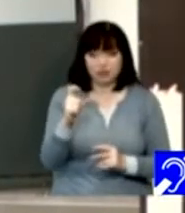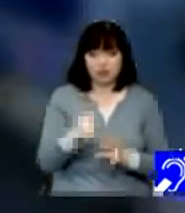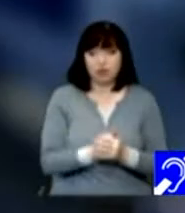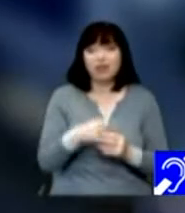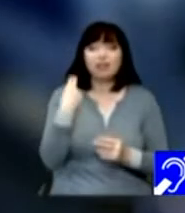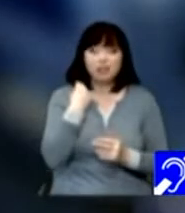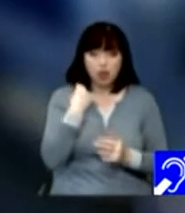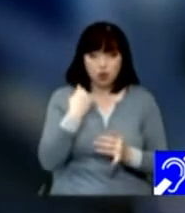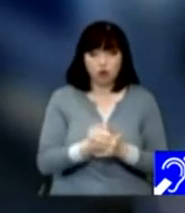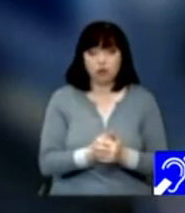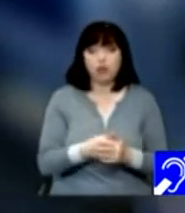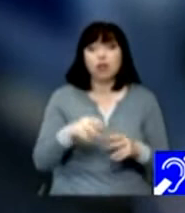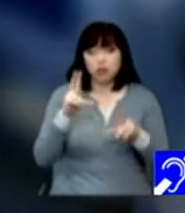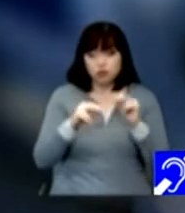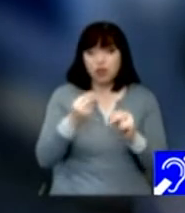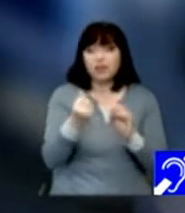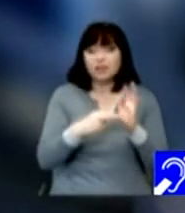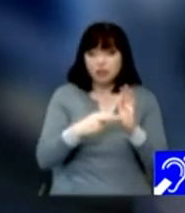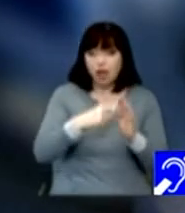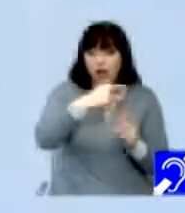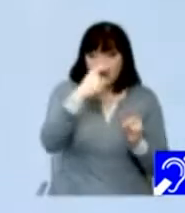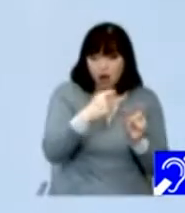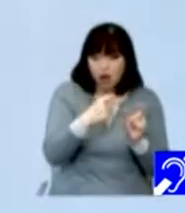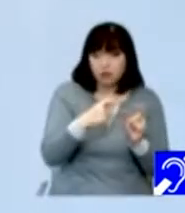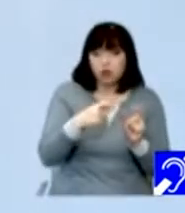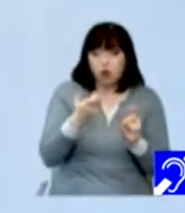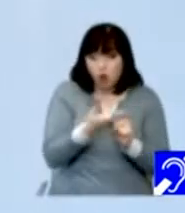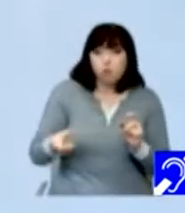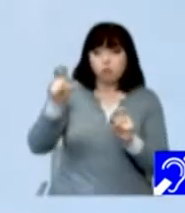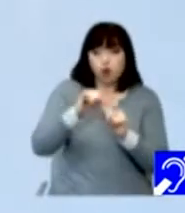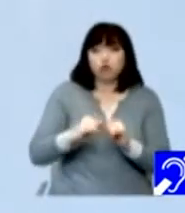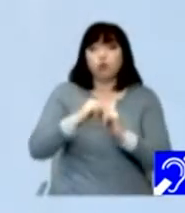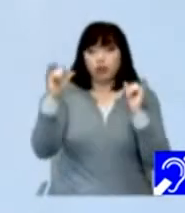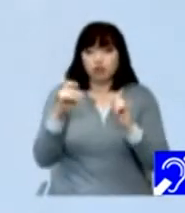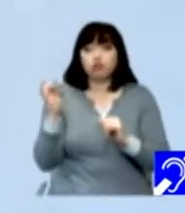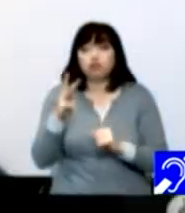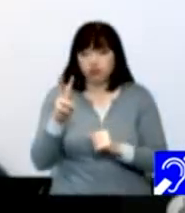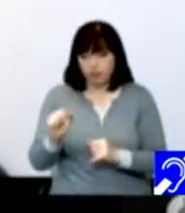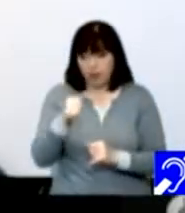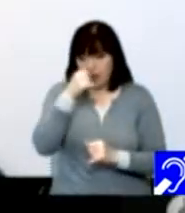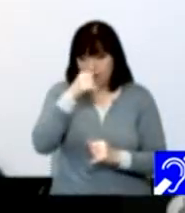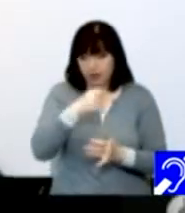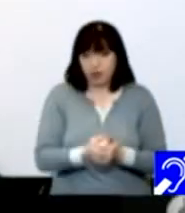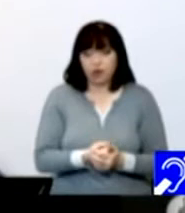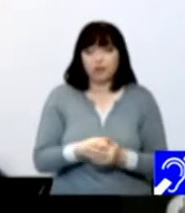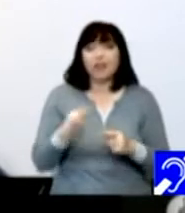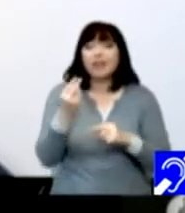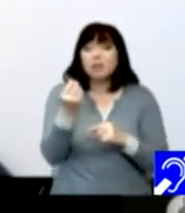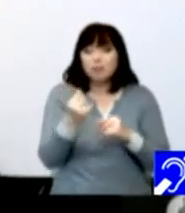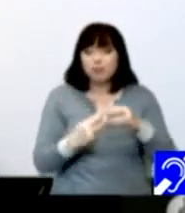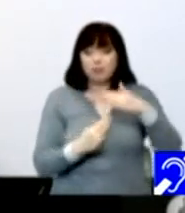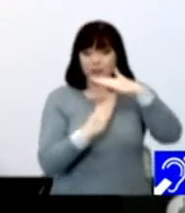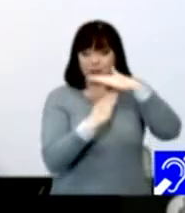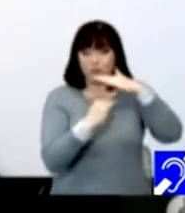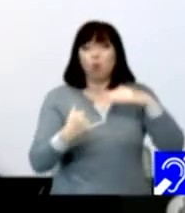pe creșterea prețurilor la gaz decât pe prețurile la produse petroliere. Prețurile plafon la